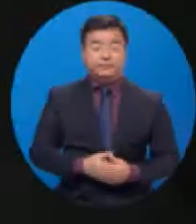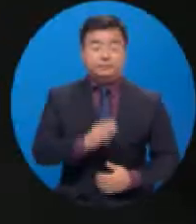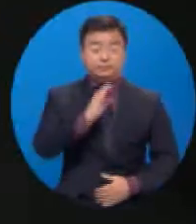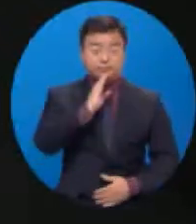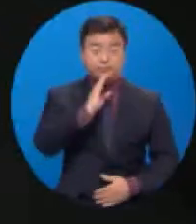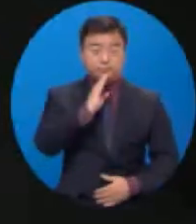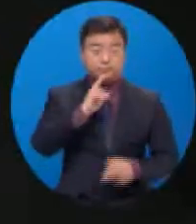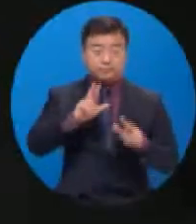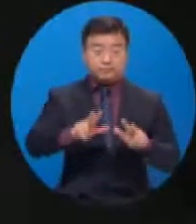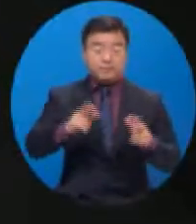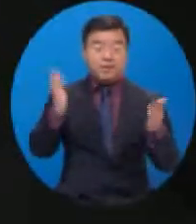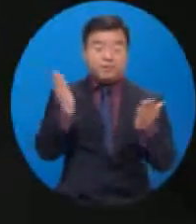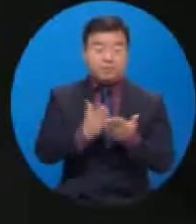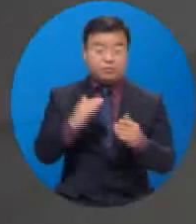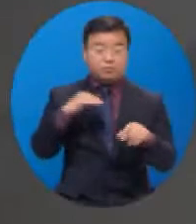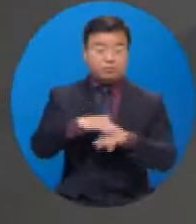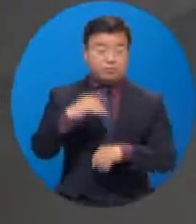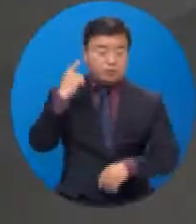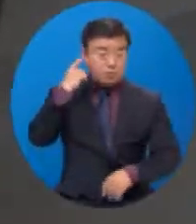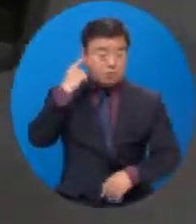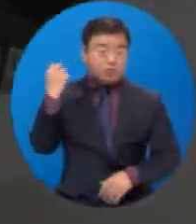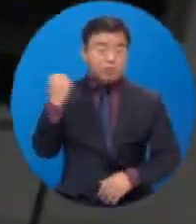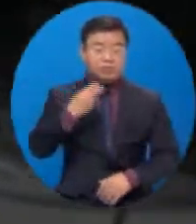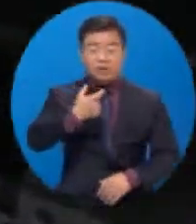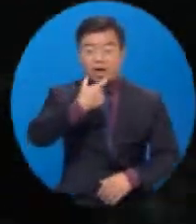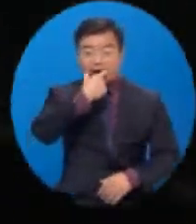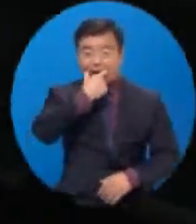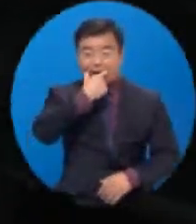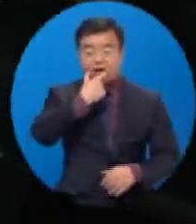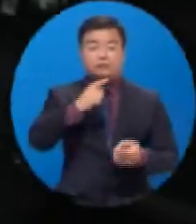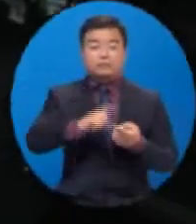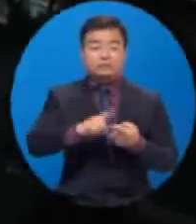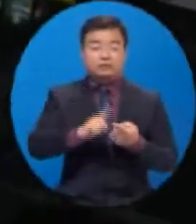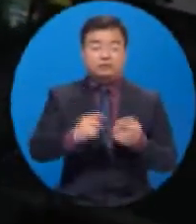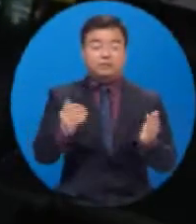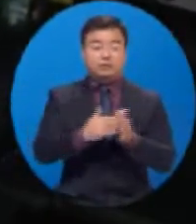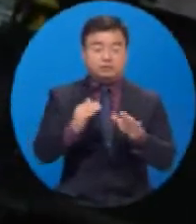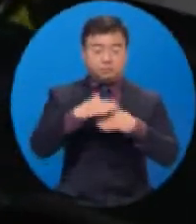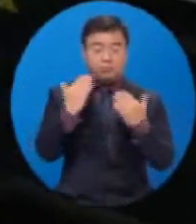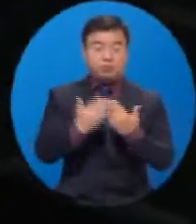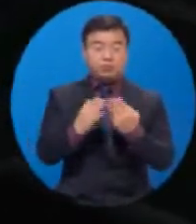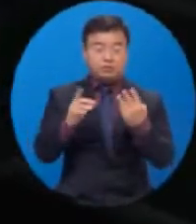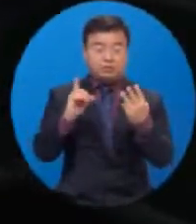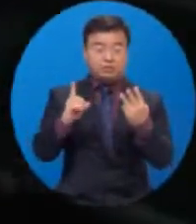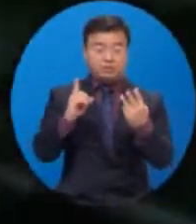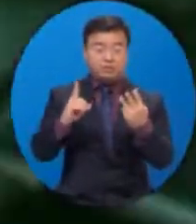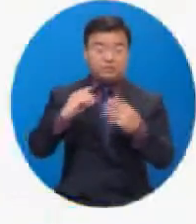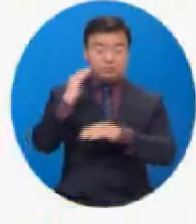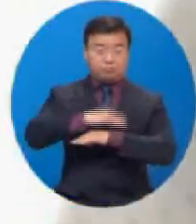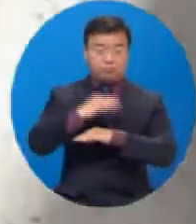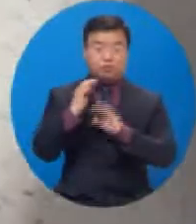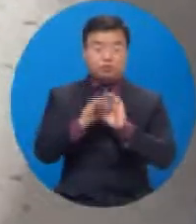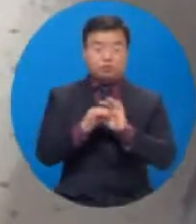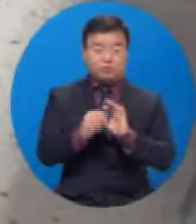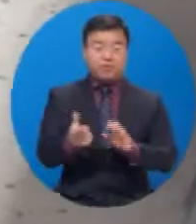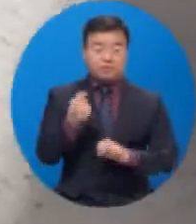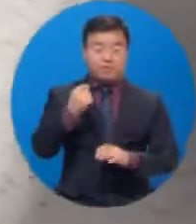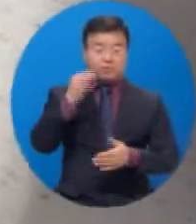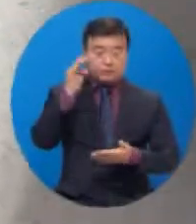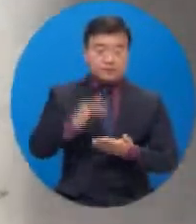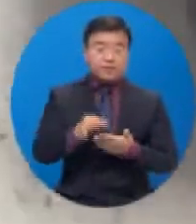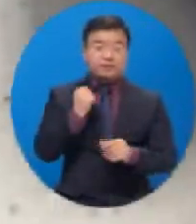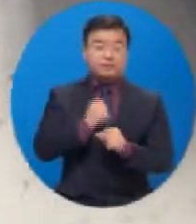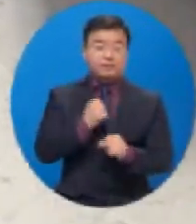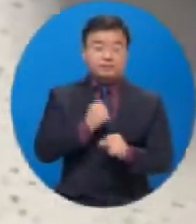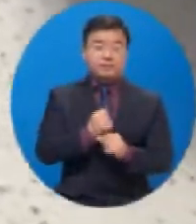실제로 현재 맞춤형 보청기와 치아 보철물 등은 3D 프린터를 통해 빠르고 저렴하게 제작되고 있습니다.